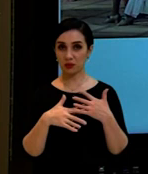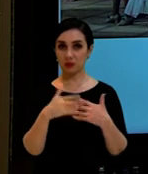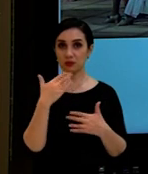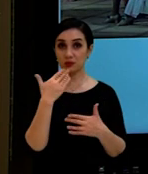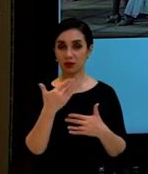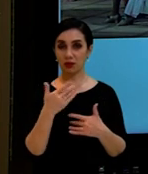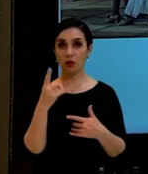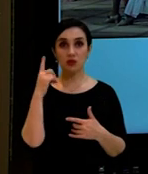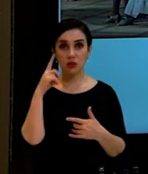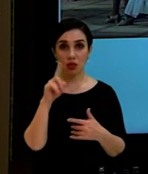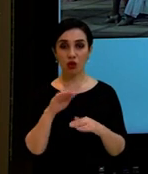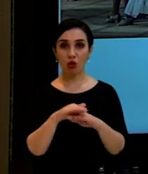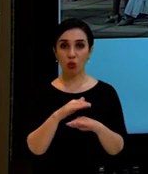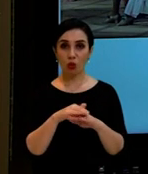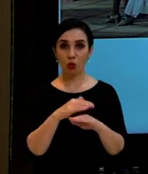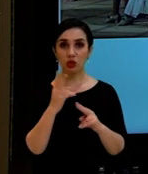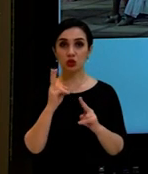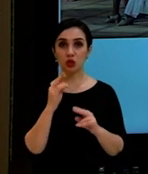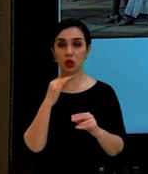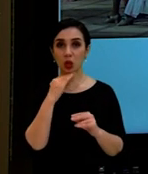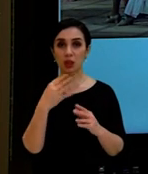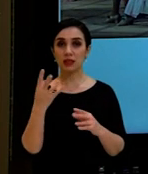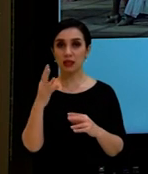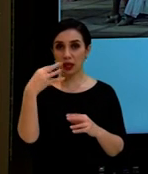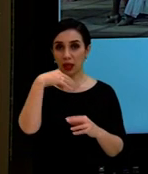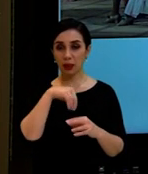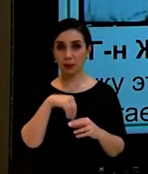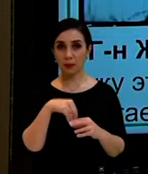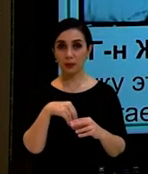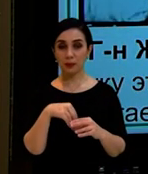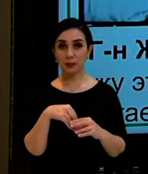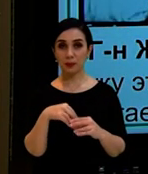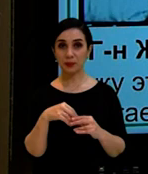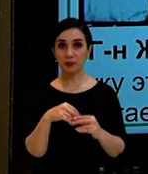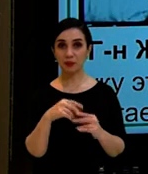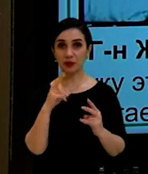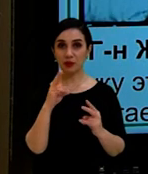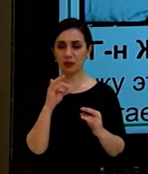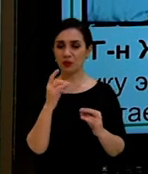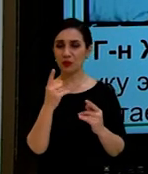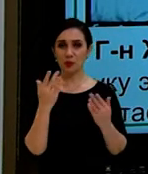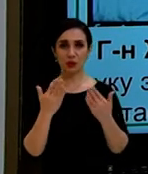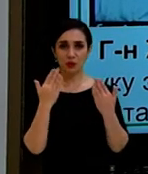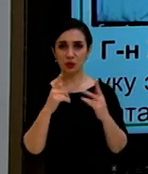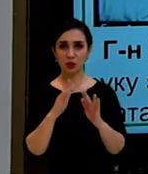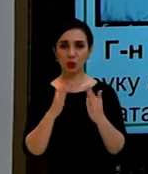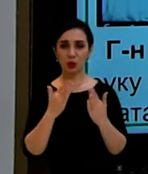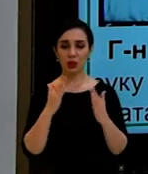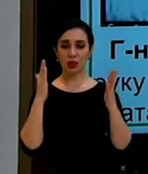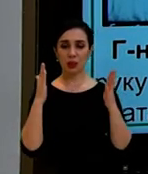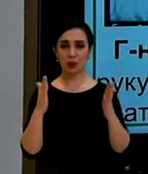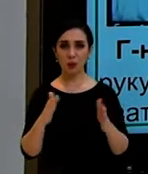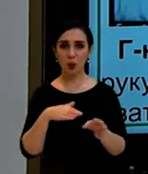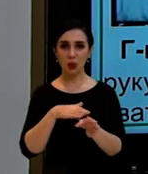знают кошки чье мясо съела посмотри ребята но вы прочитаете по учебнику еще полный